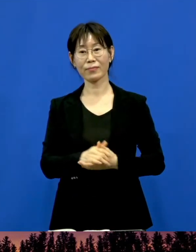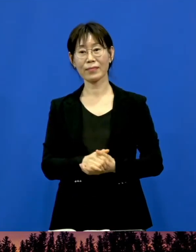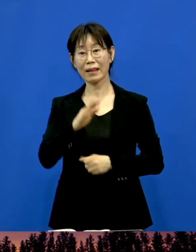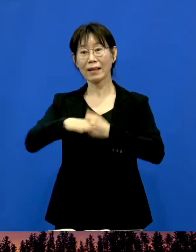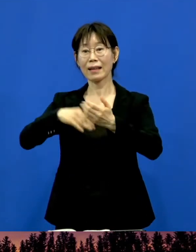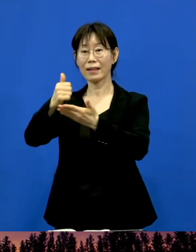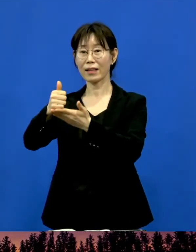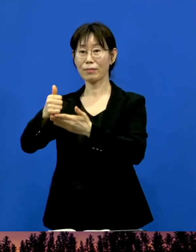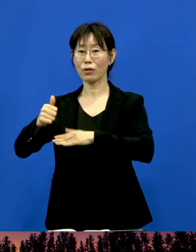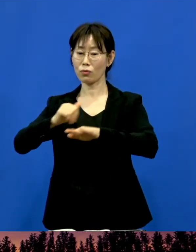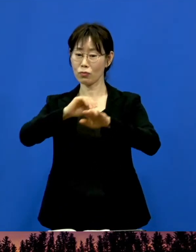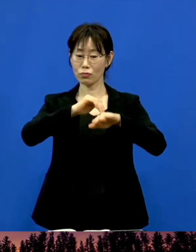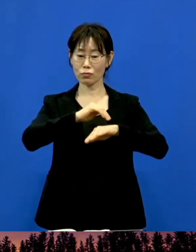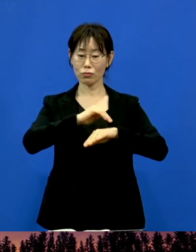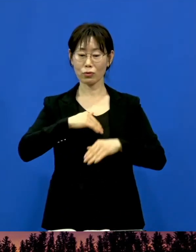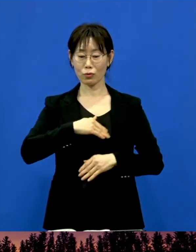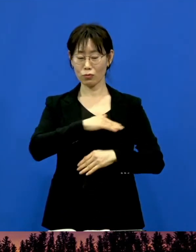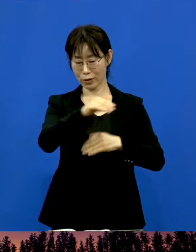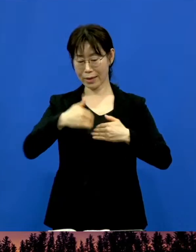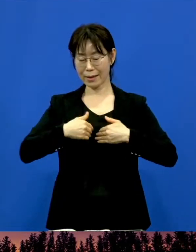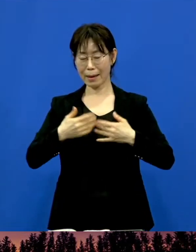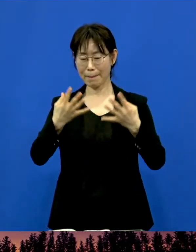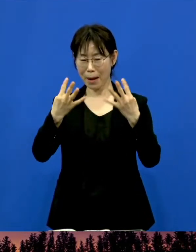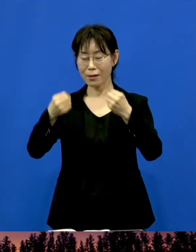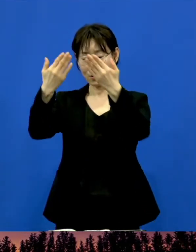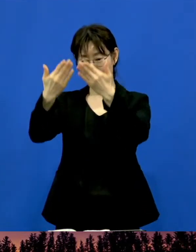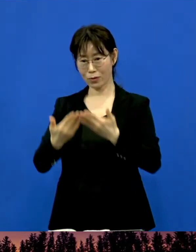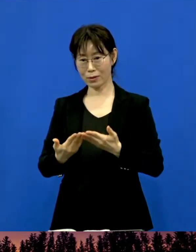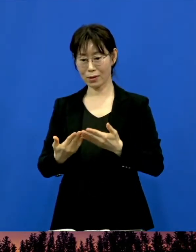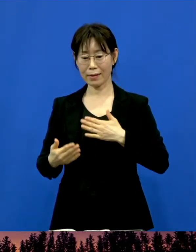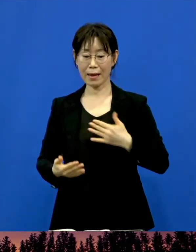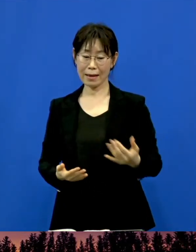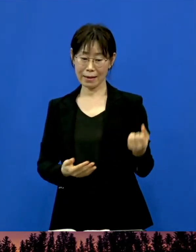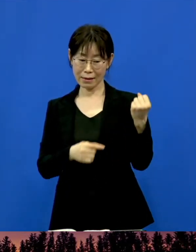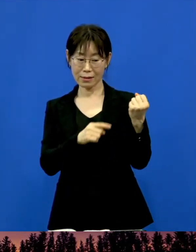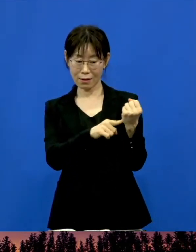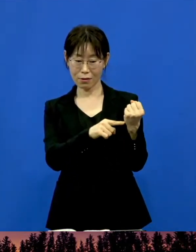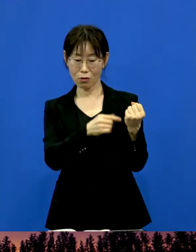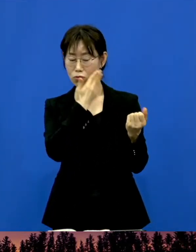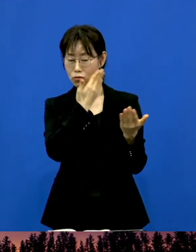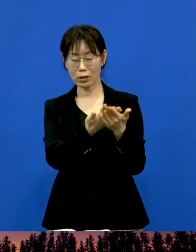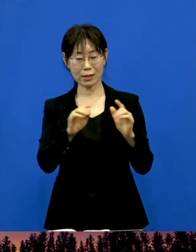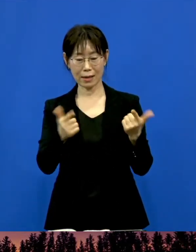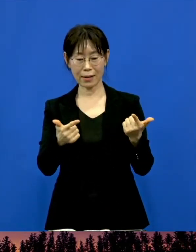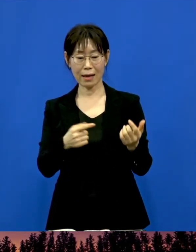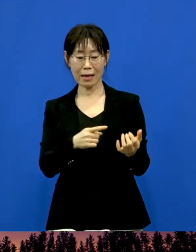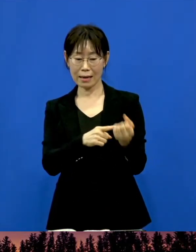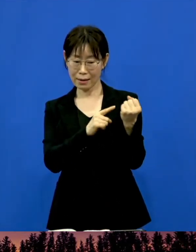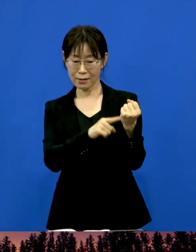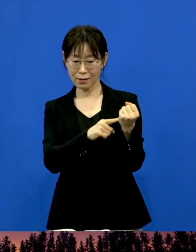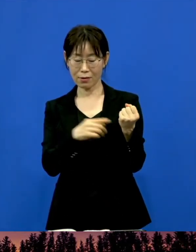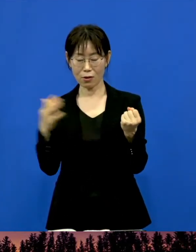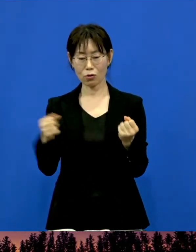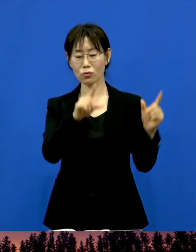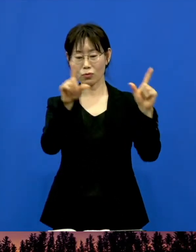하나님 우리에게 많은 걸 주셨어요. 가지고 있는 것이 중요한 게 아니에요. 그것을 우리가 누리지 못한다면 가지고 있는 것은 짐이라는